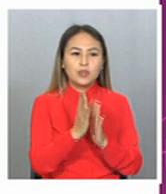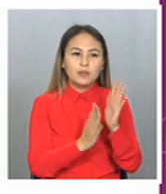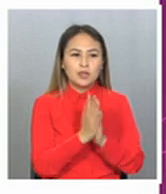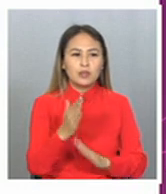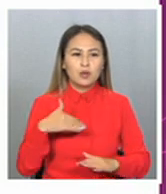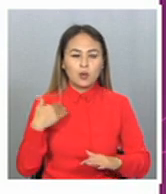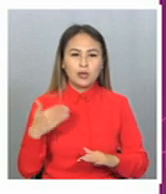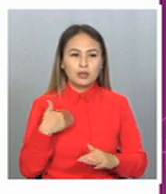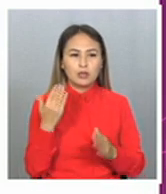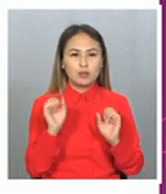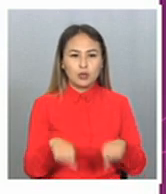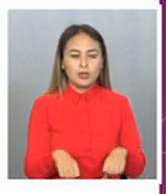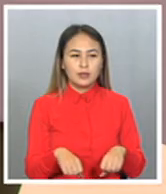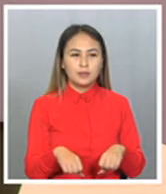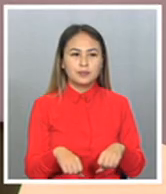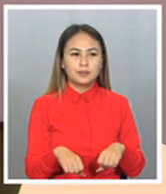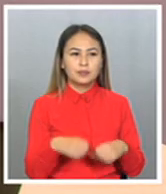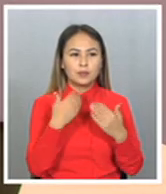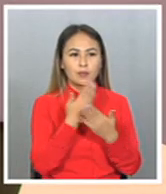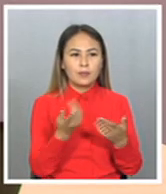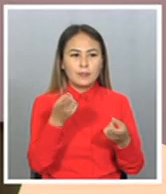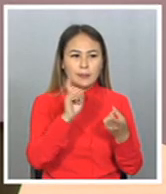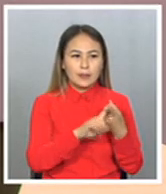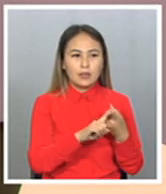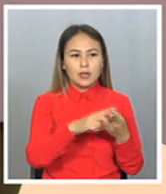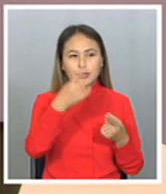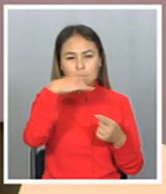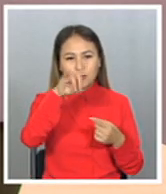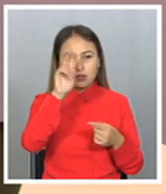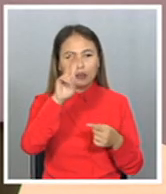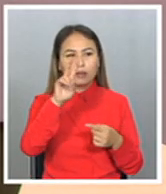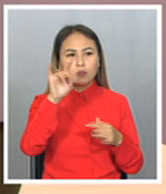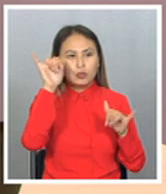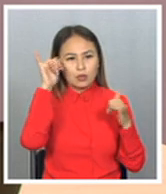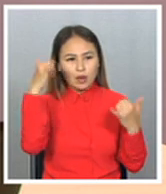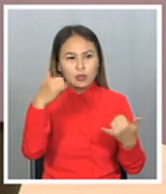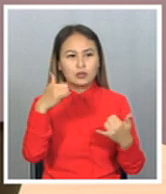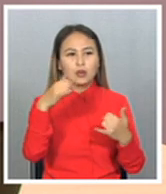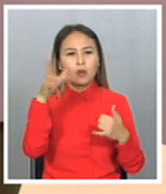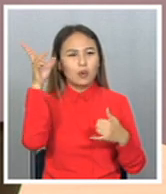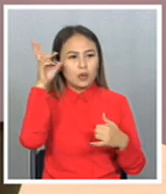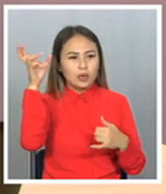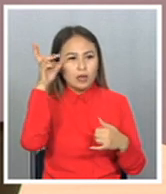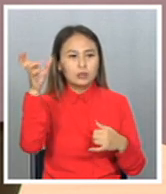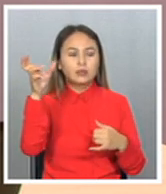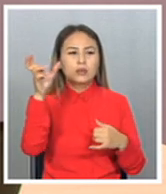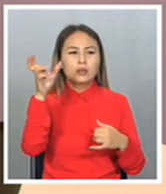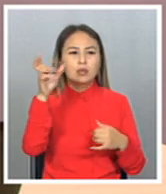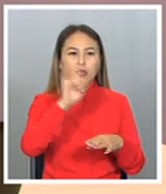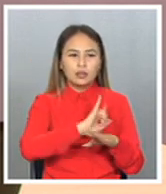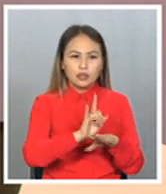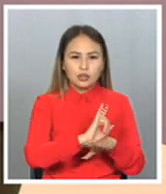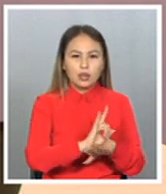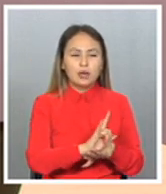қоректілерді жатқызуға болады. Оған елік, бұлан, қоян, тиін,